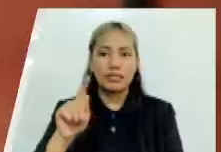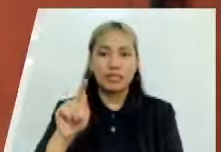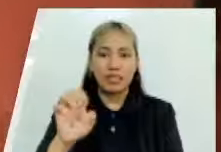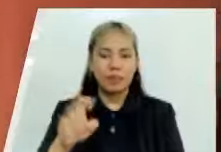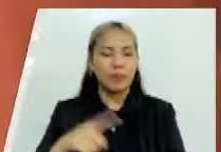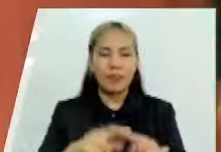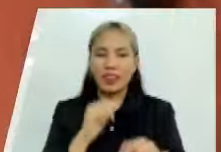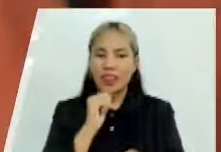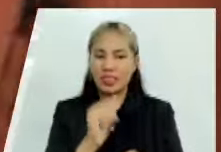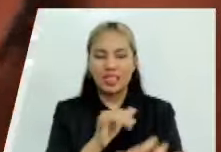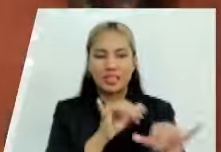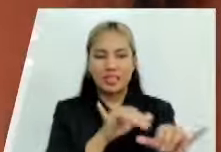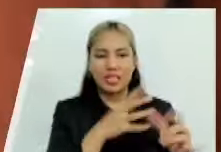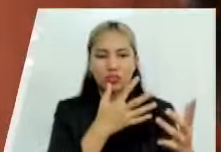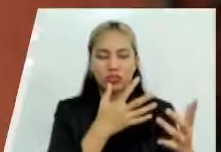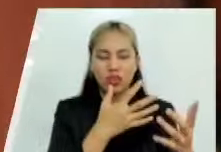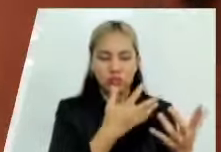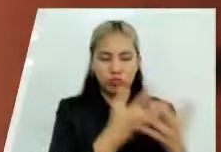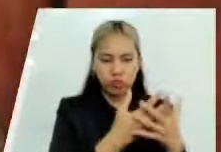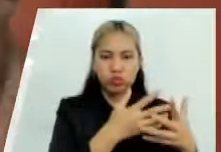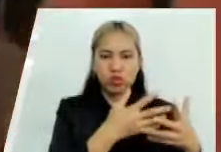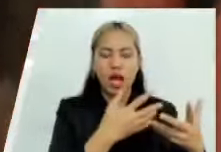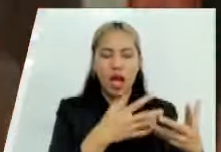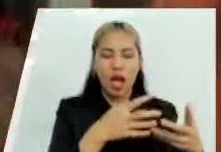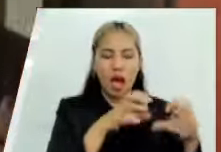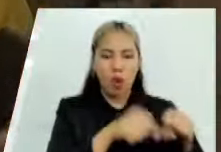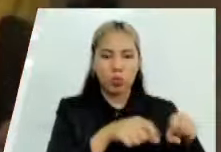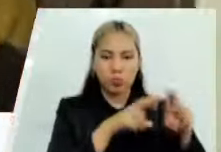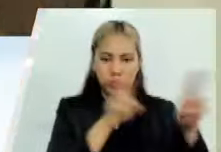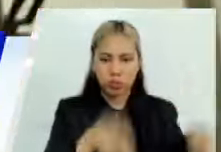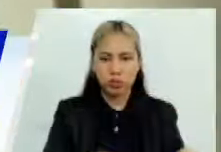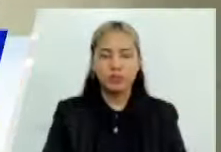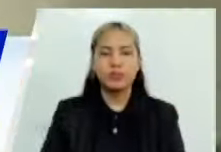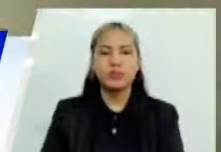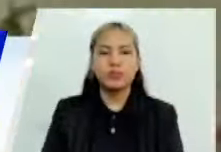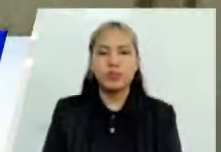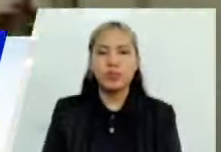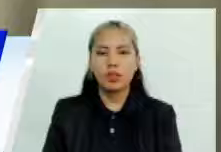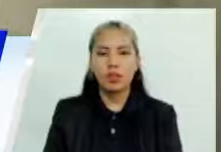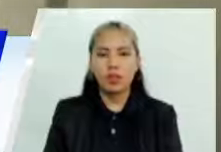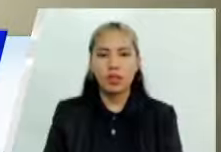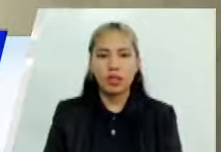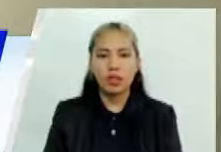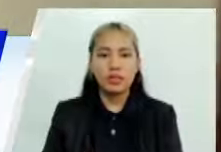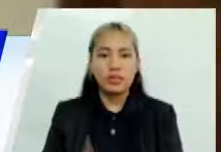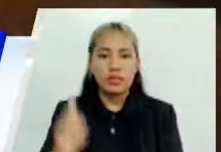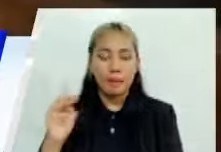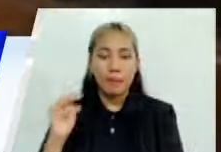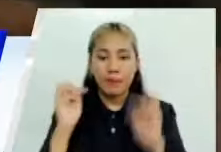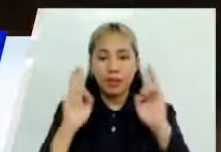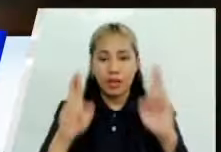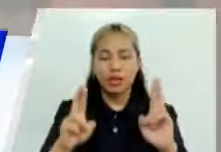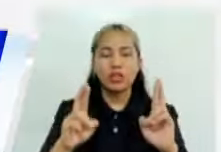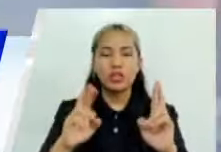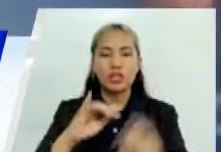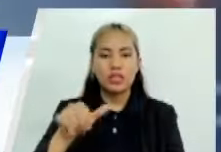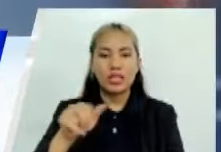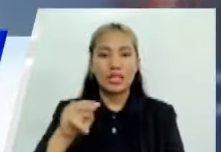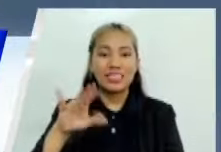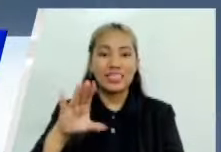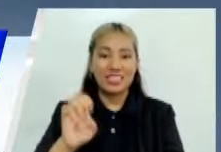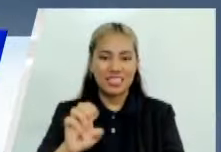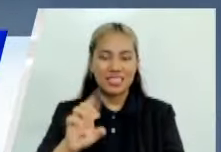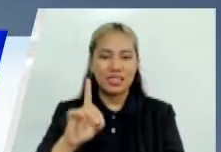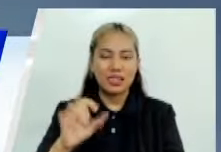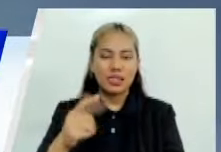Mula Pamplona, Negros Oriental, bumiyahe pa Maynila si Mayor Janice Degamo para sa unang opisyal na araw ng paglilitis kaugnay